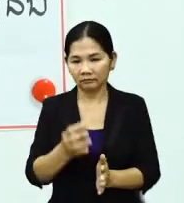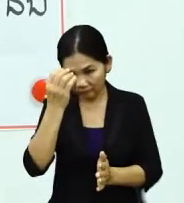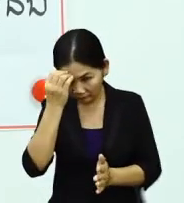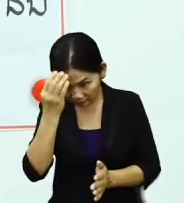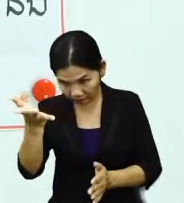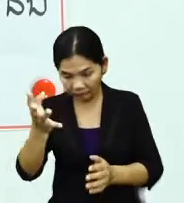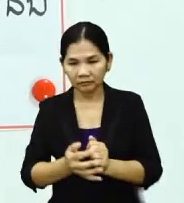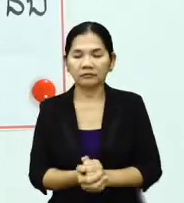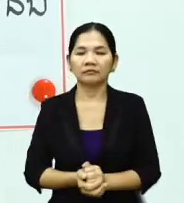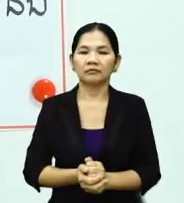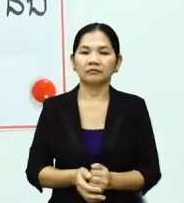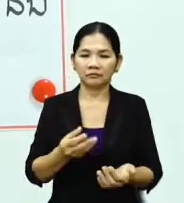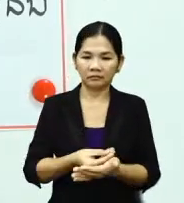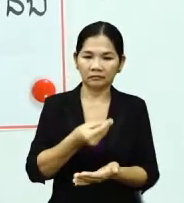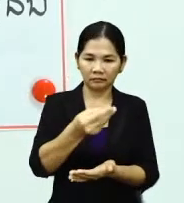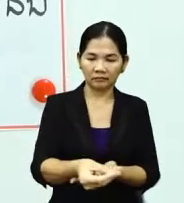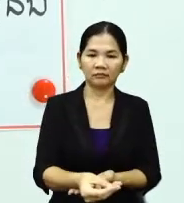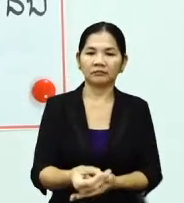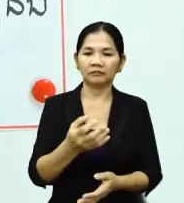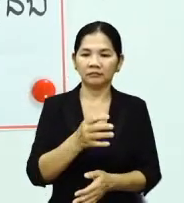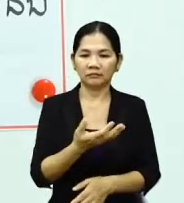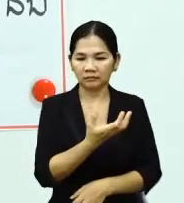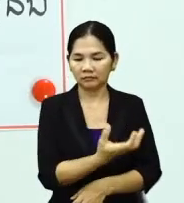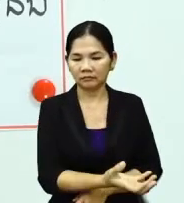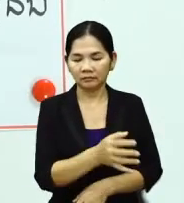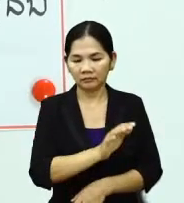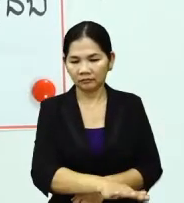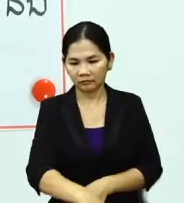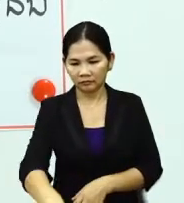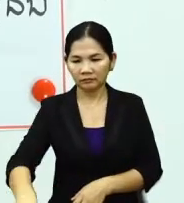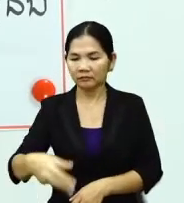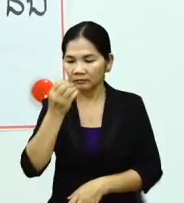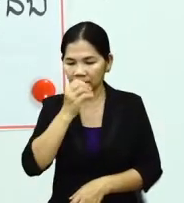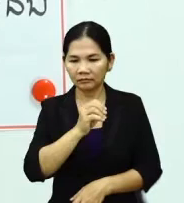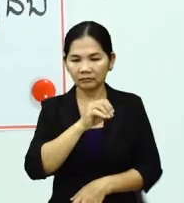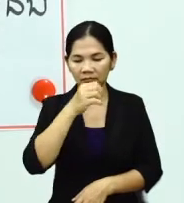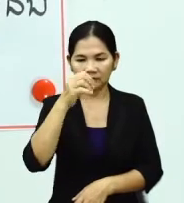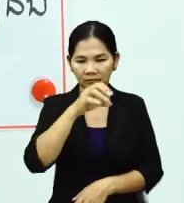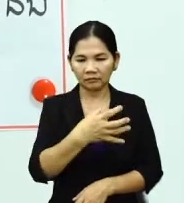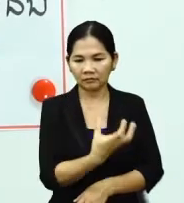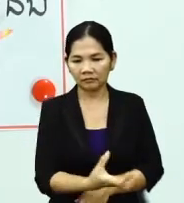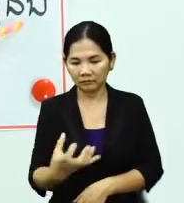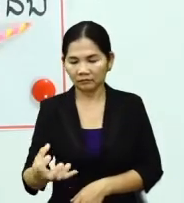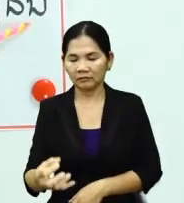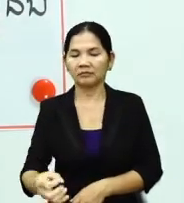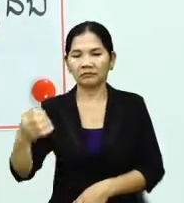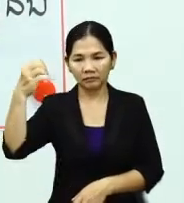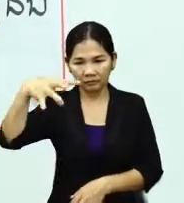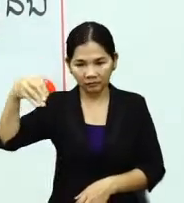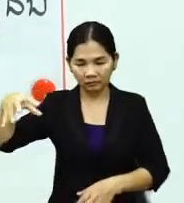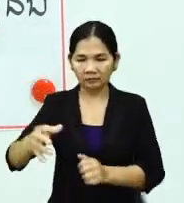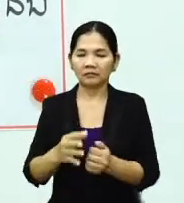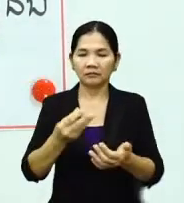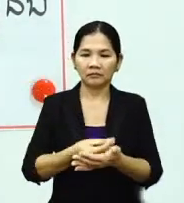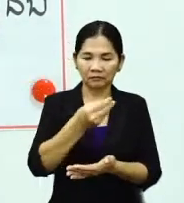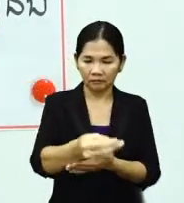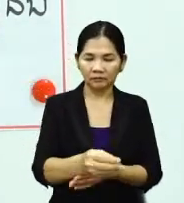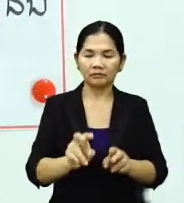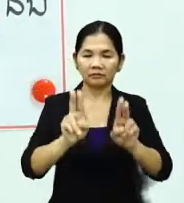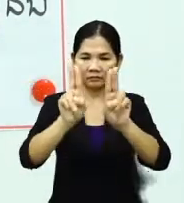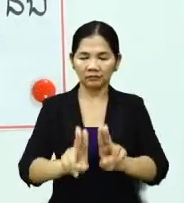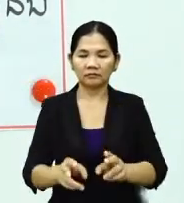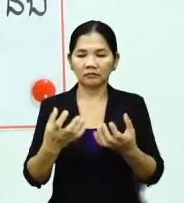bấy tinh mà hộp à há pro chạm ngay nâng tinh ấy